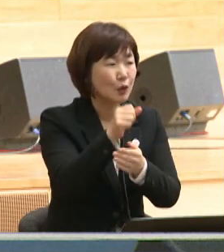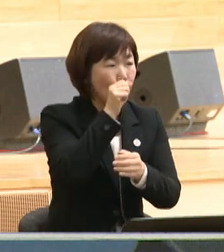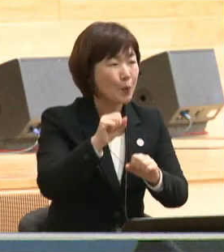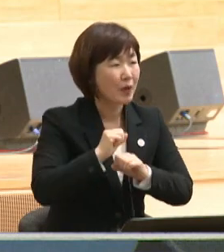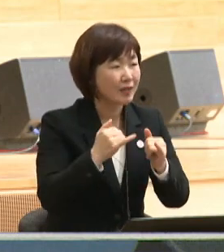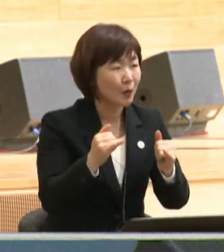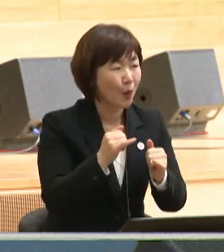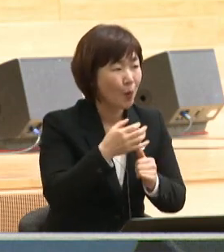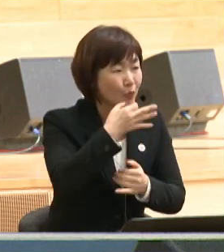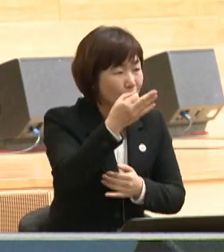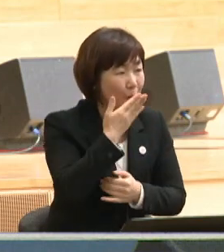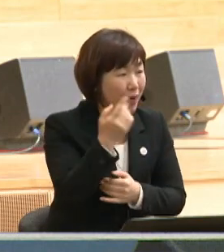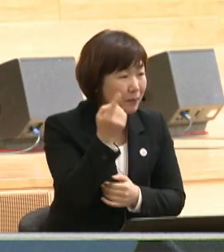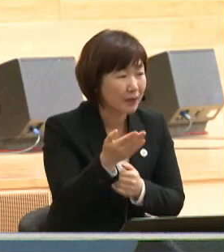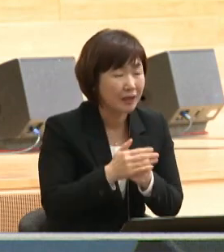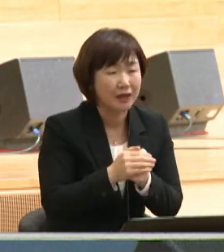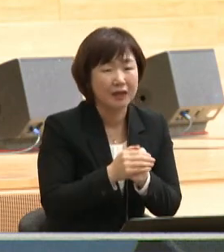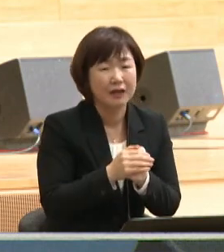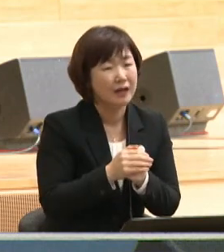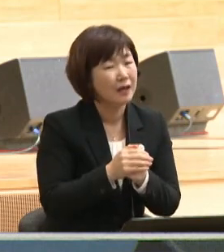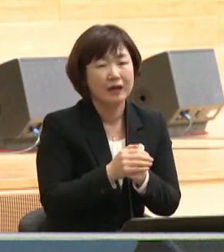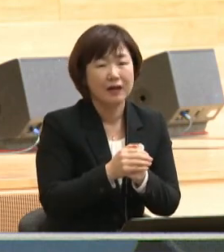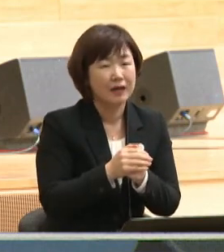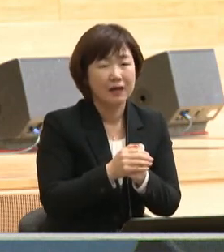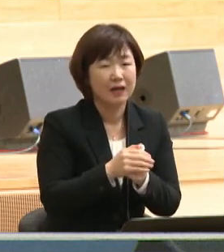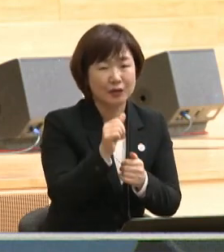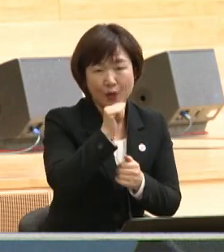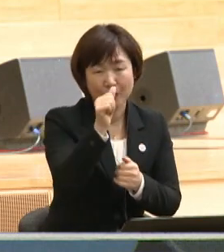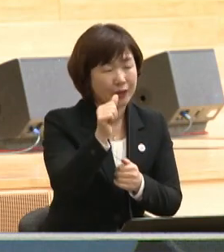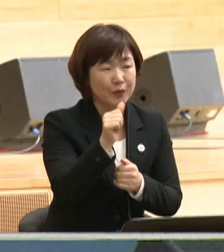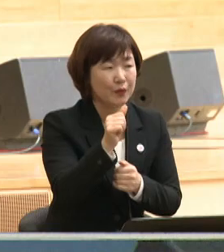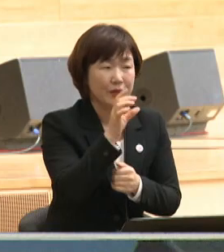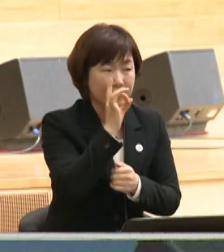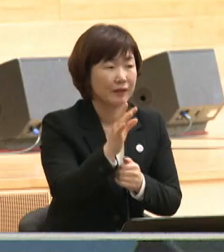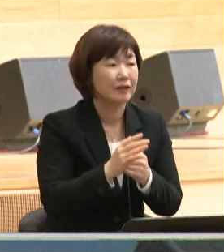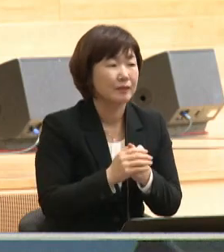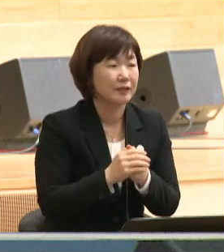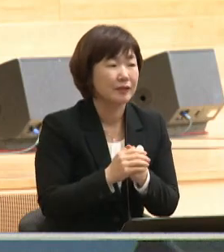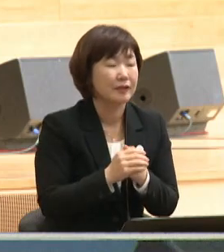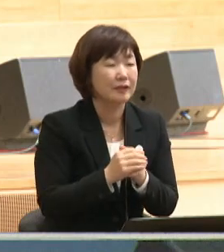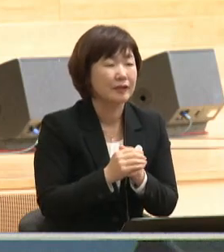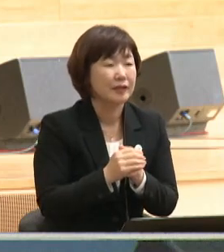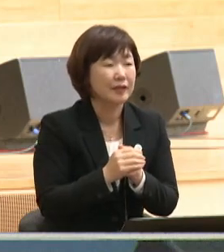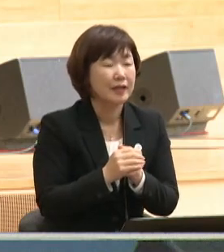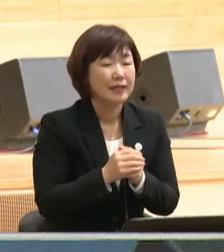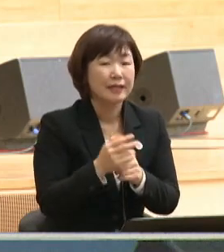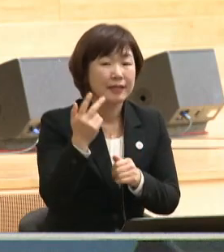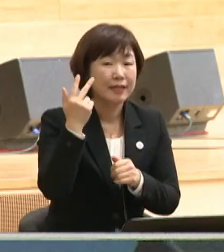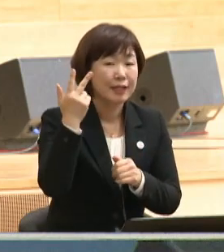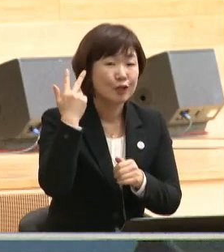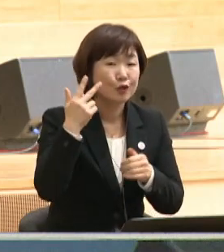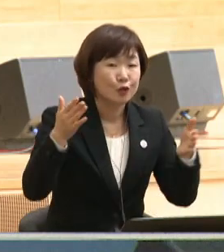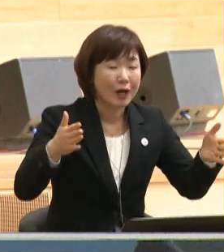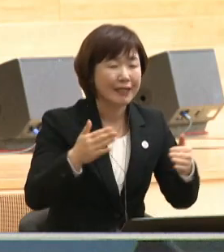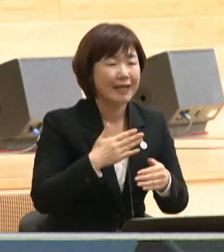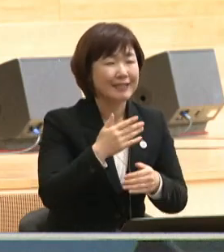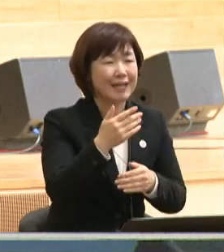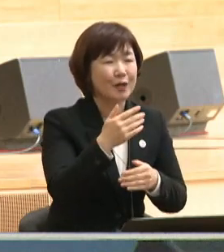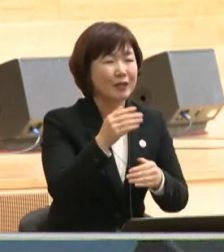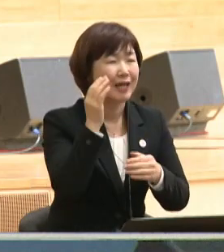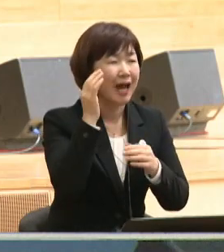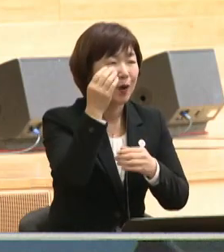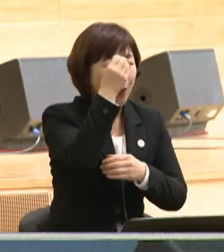부를 수 있을까요 결코 그럴 수 없을 것입니다 한 주간 우리 고등부 아이들을 심방하다 보니까